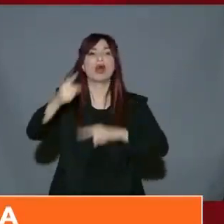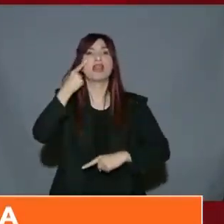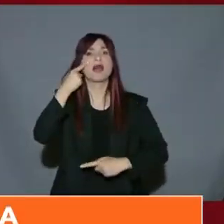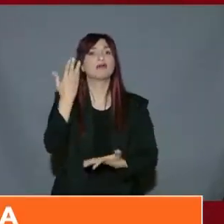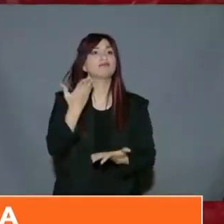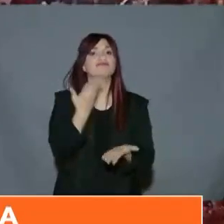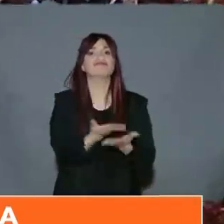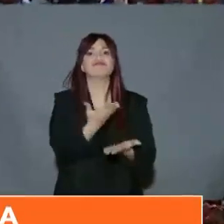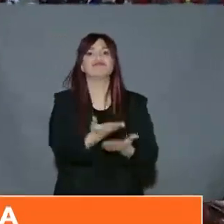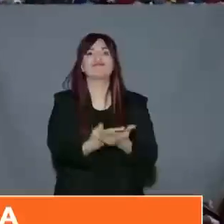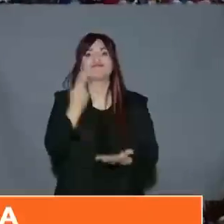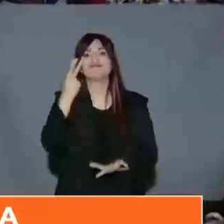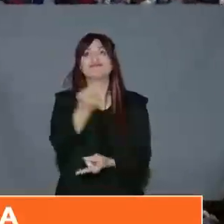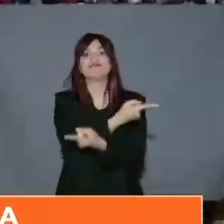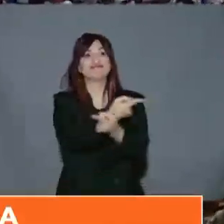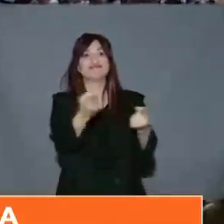Δείτε.